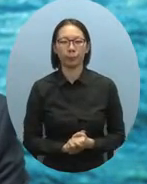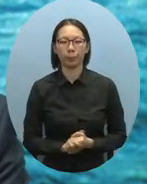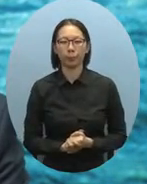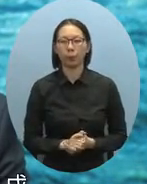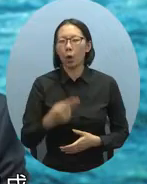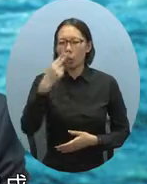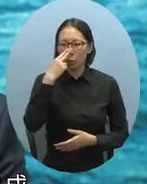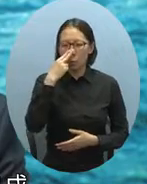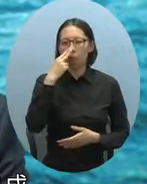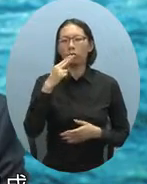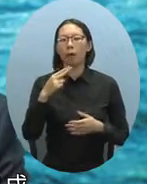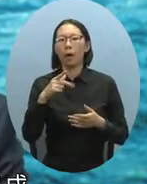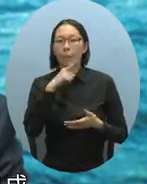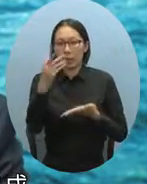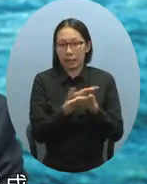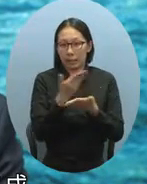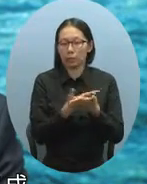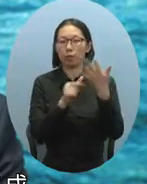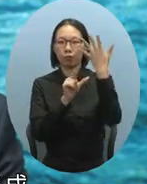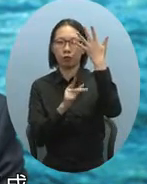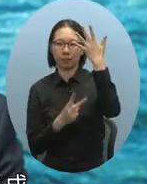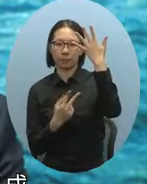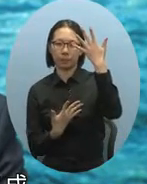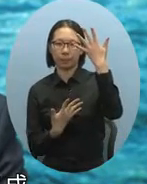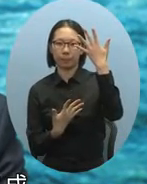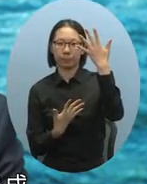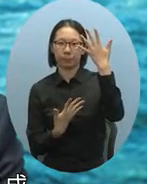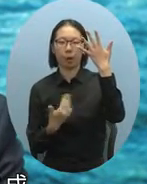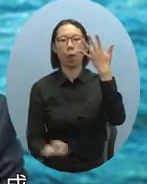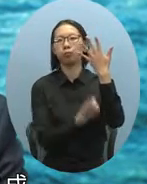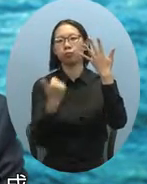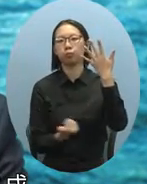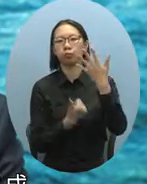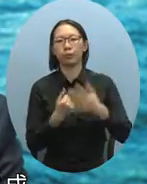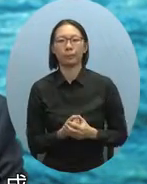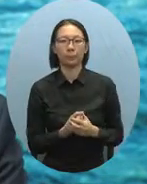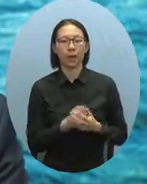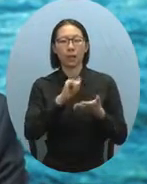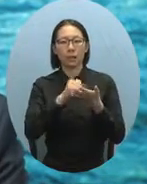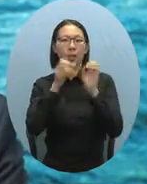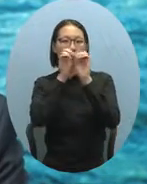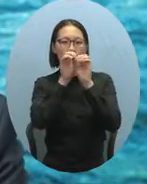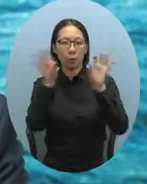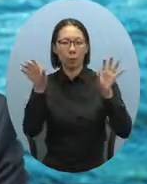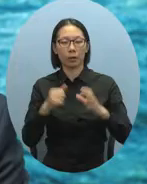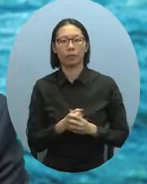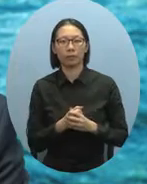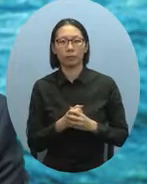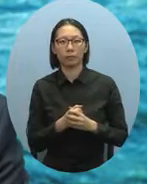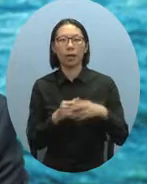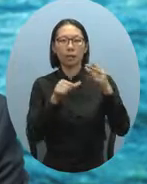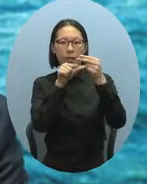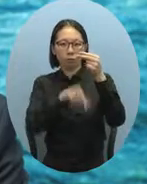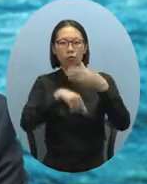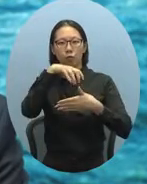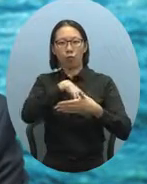消，預計所有筆試是可以在5月25日完成，而放榜日期我們是